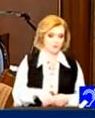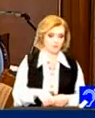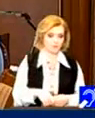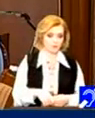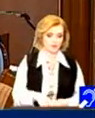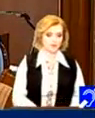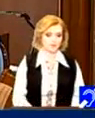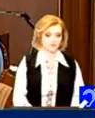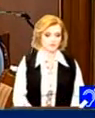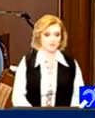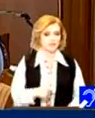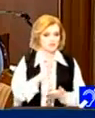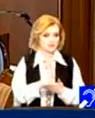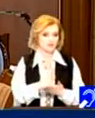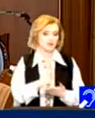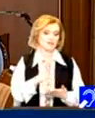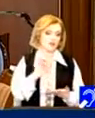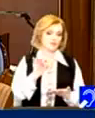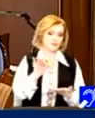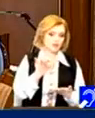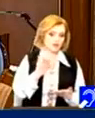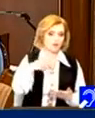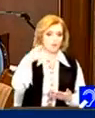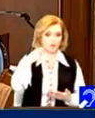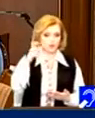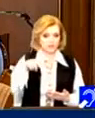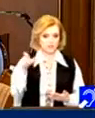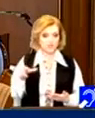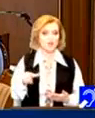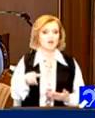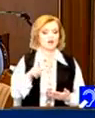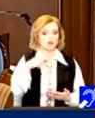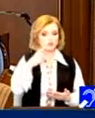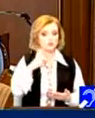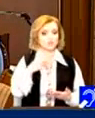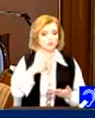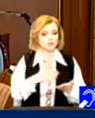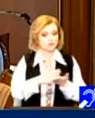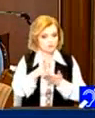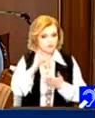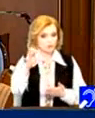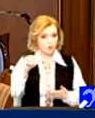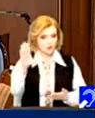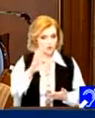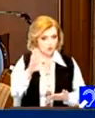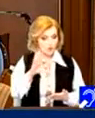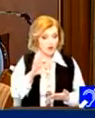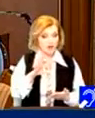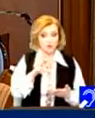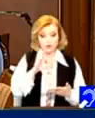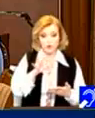unor actori politici care au declarat orientarea pro-europeană și care practic